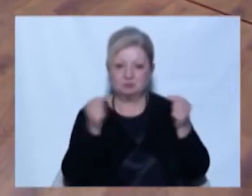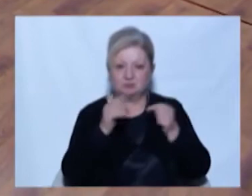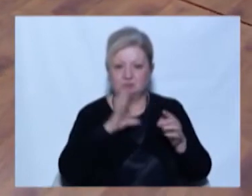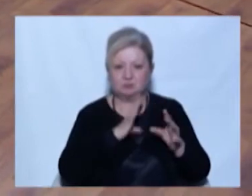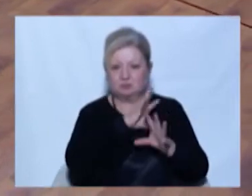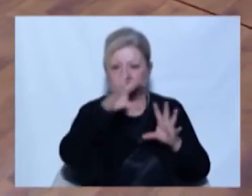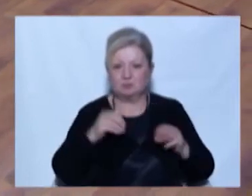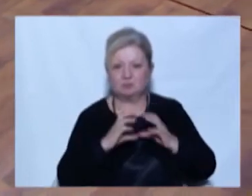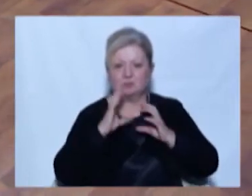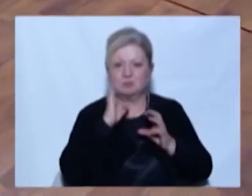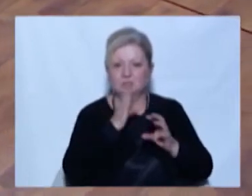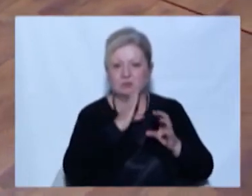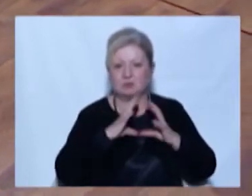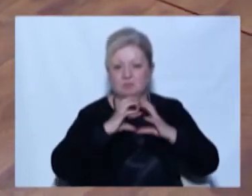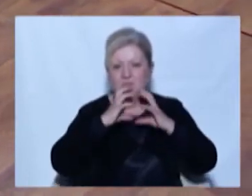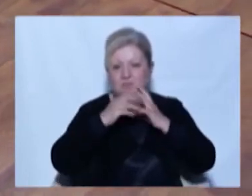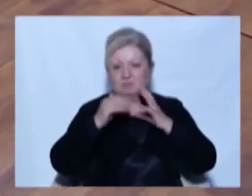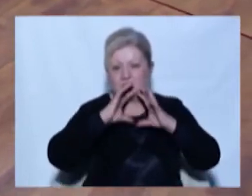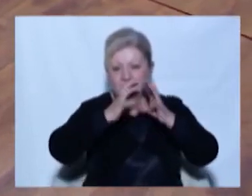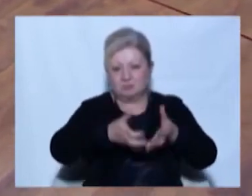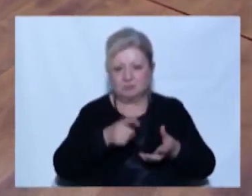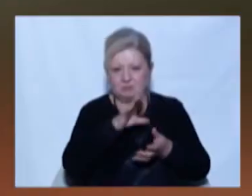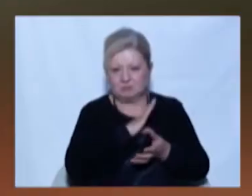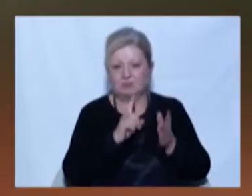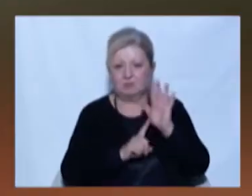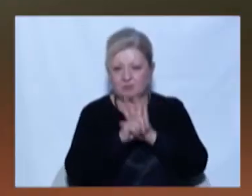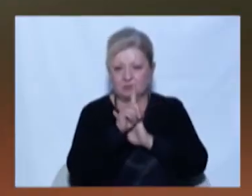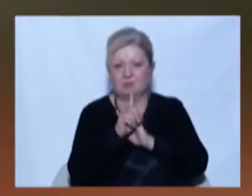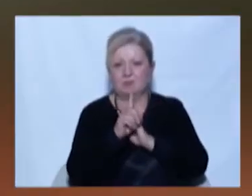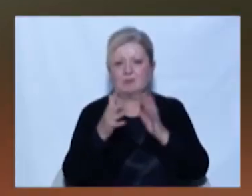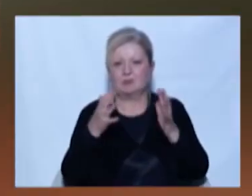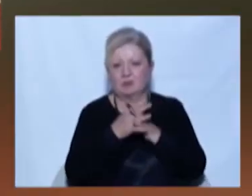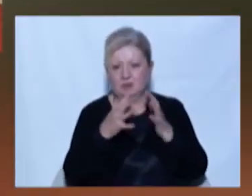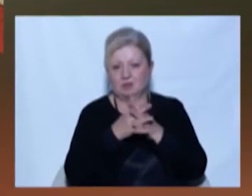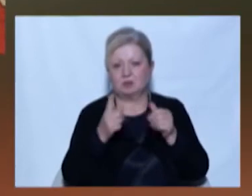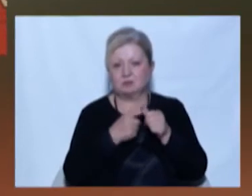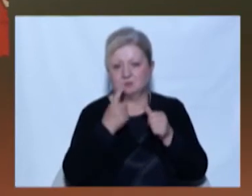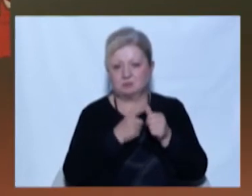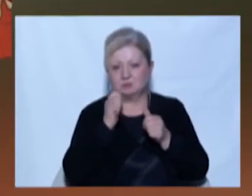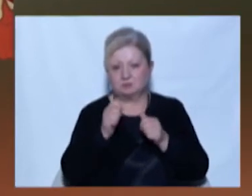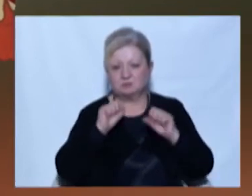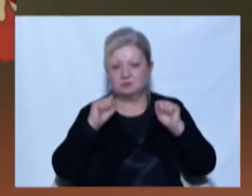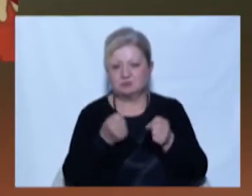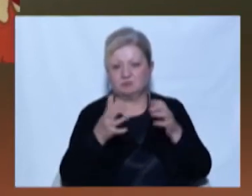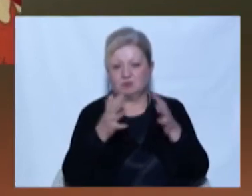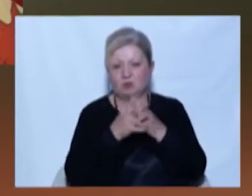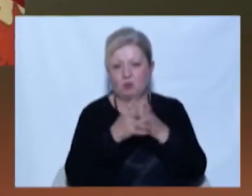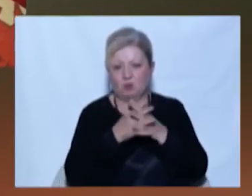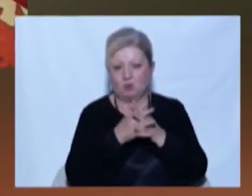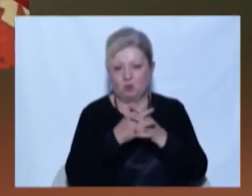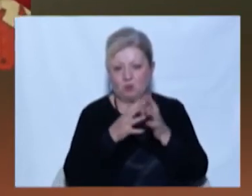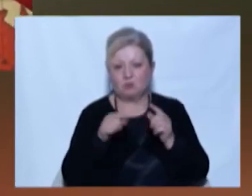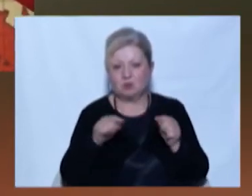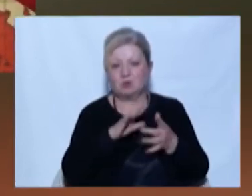დედამიწა და მოიცვა ადამიანთა არსებობის ყველა სფერო. Ასე დაიწყო ომი, რომელსაც ცივი ომი ეწოდებოდა. Ცივი ომი,